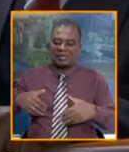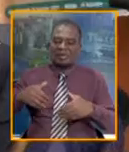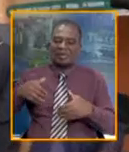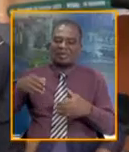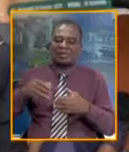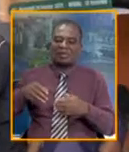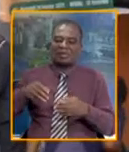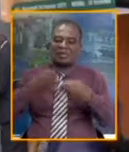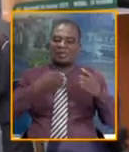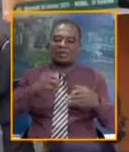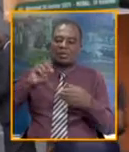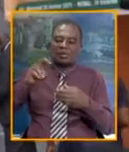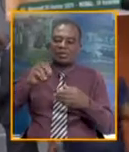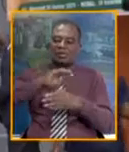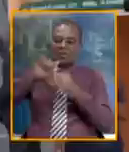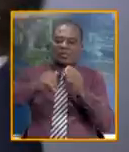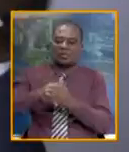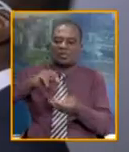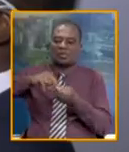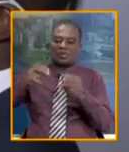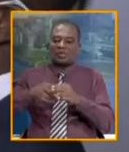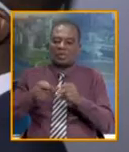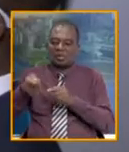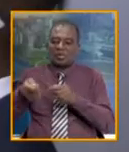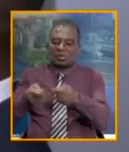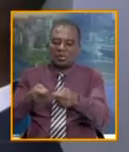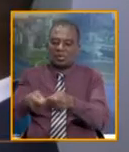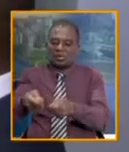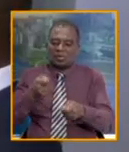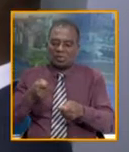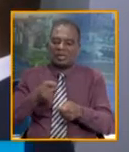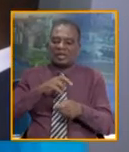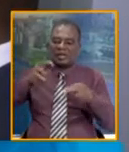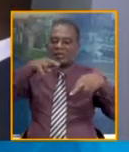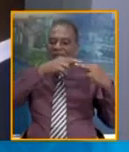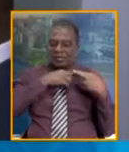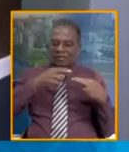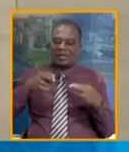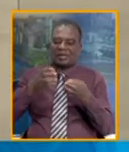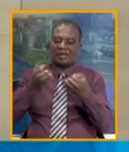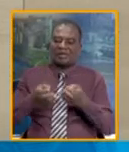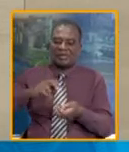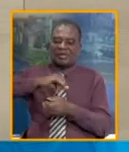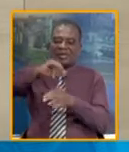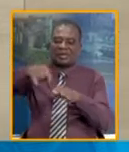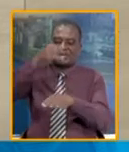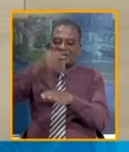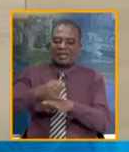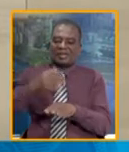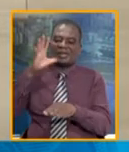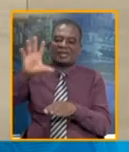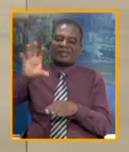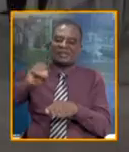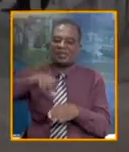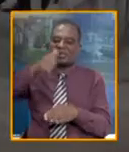total le nombre de guichets automatiques de la Banque du Trésor. Les responsables de la banque prévoient installer au terme de 2021 50